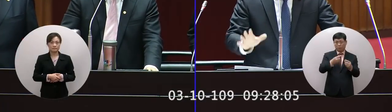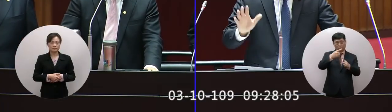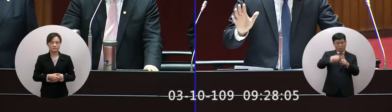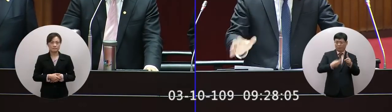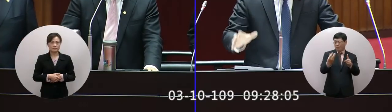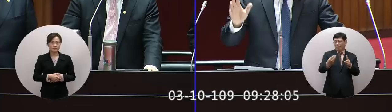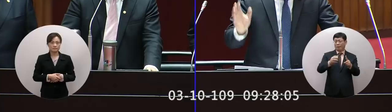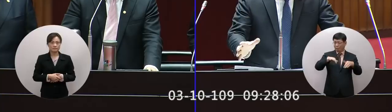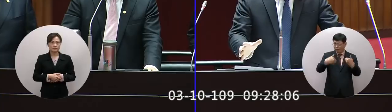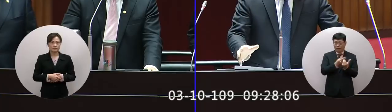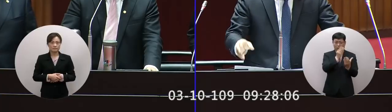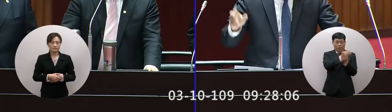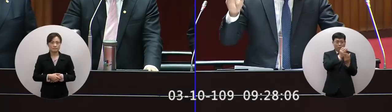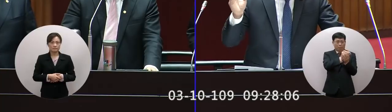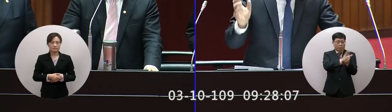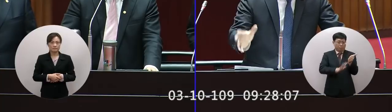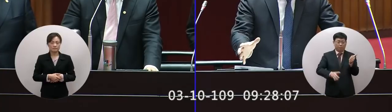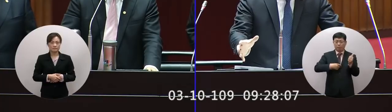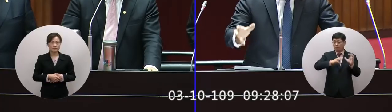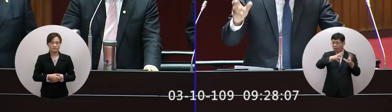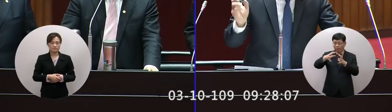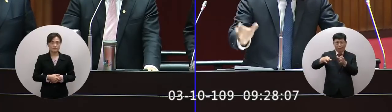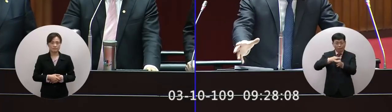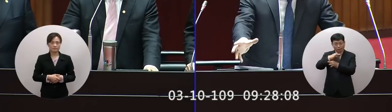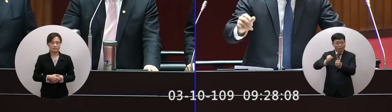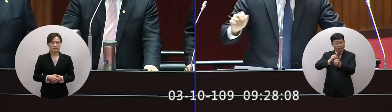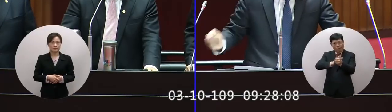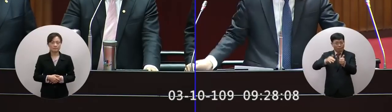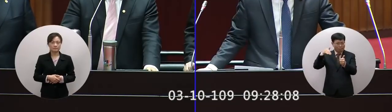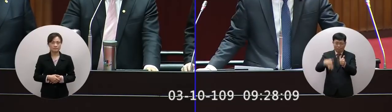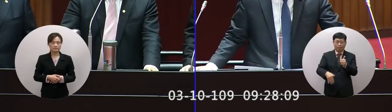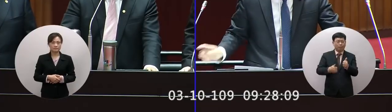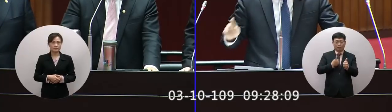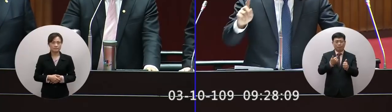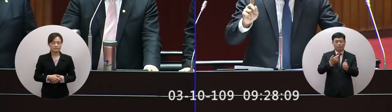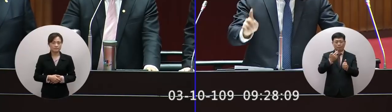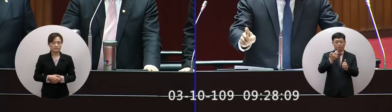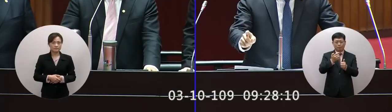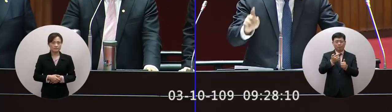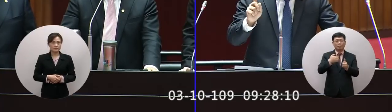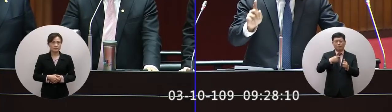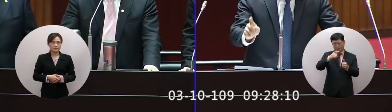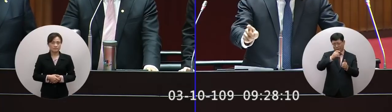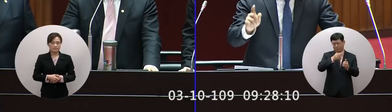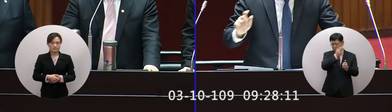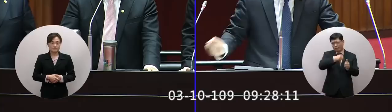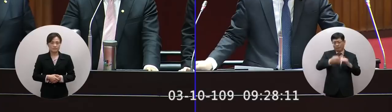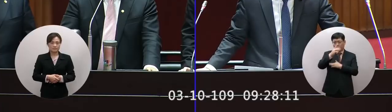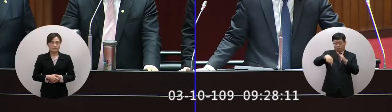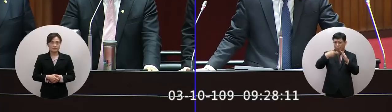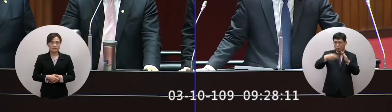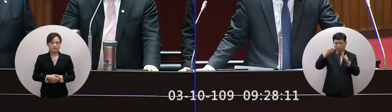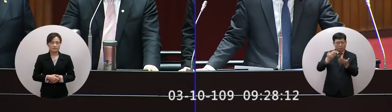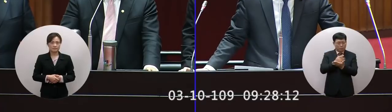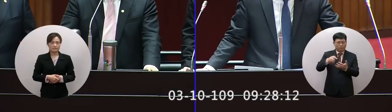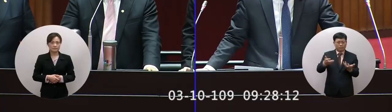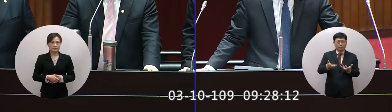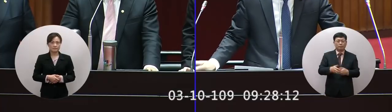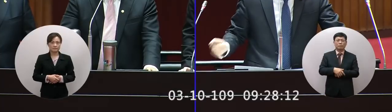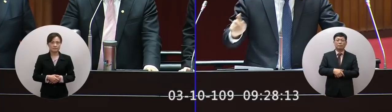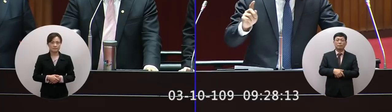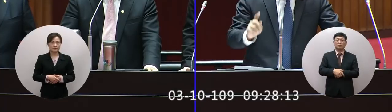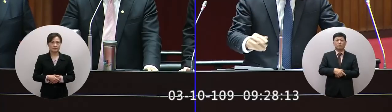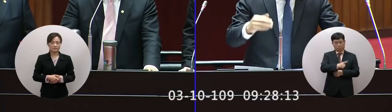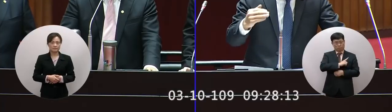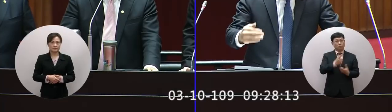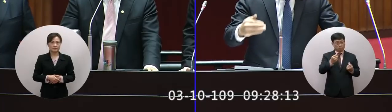有，甚至股市的冲击、国际的经济因素加大的在影响，所以我要求行政院重新评估这件事情。